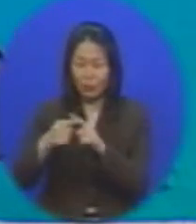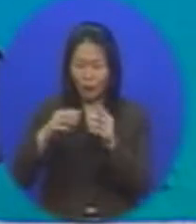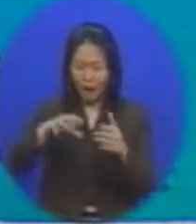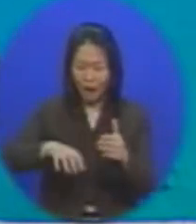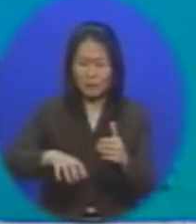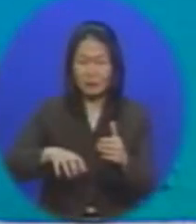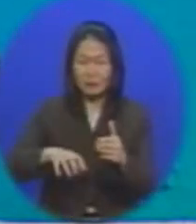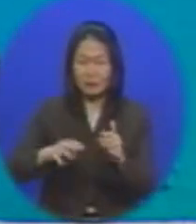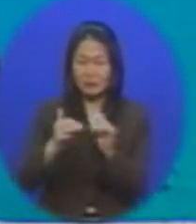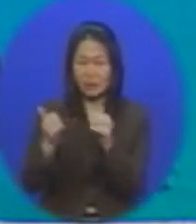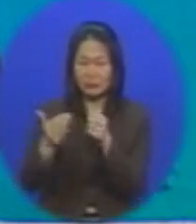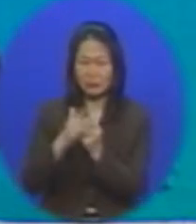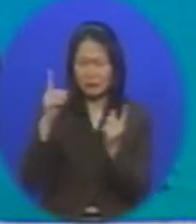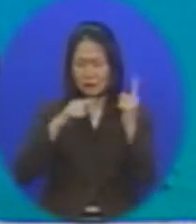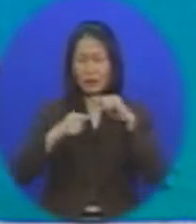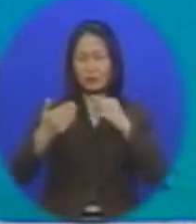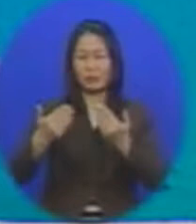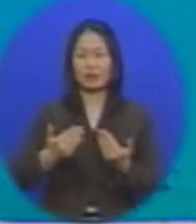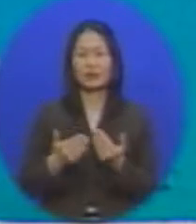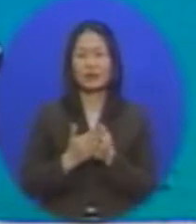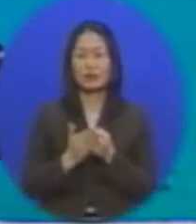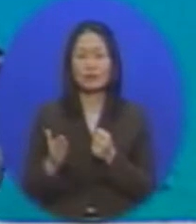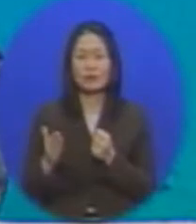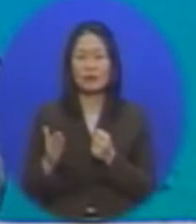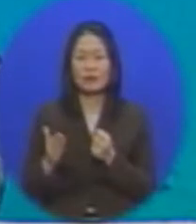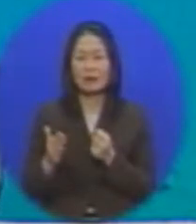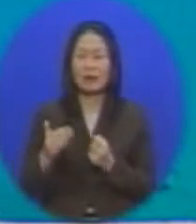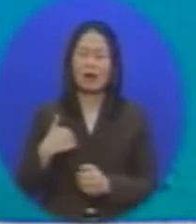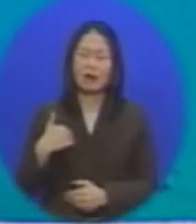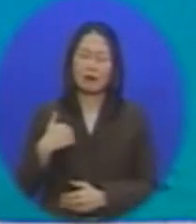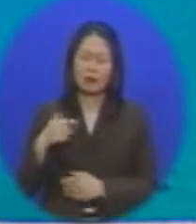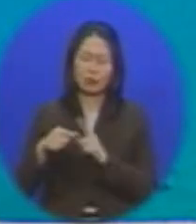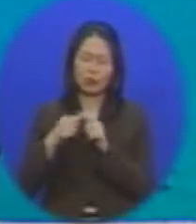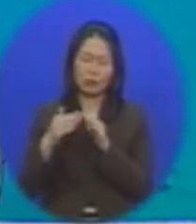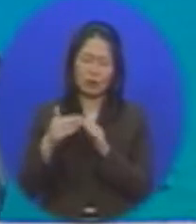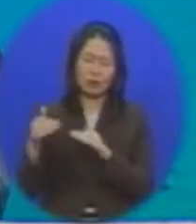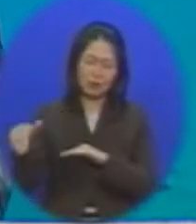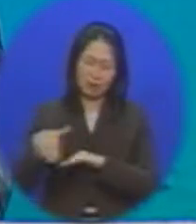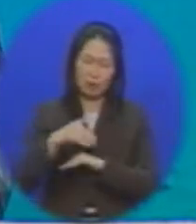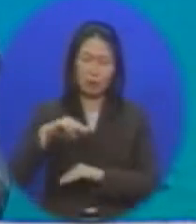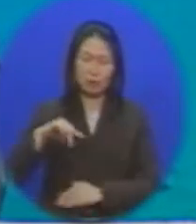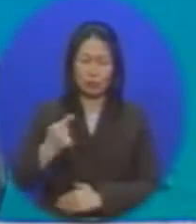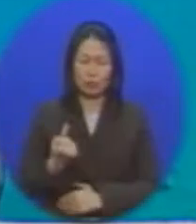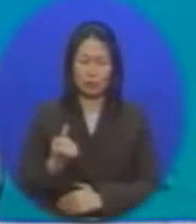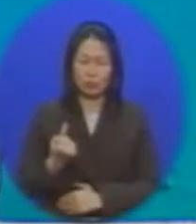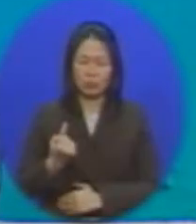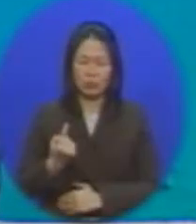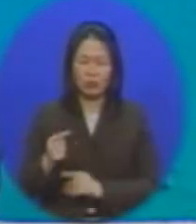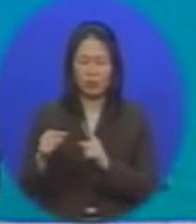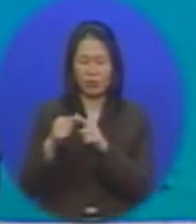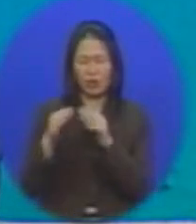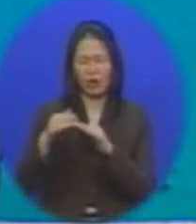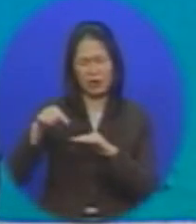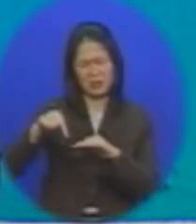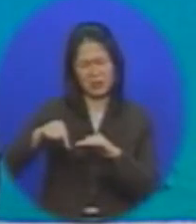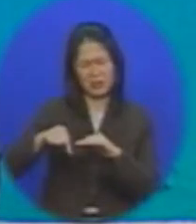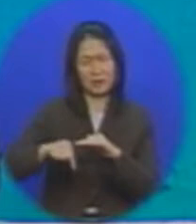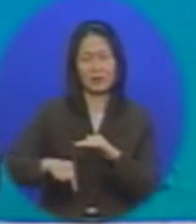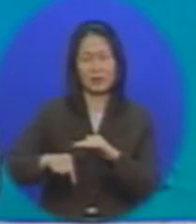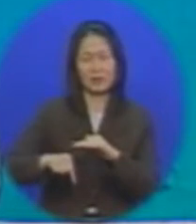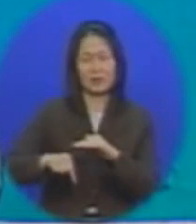사람들로 인해서 상처 방 것때문에 안하는 교회를 다녀도 너무 교회 깊이